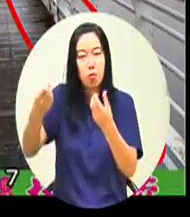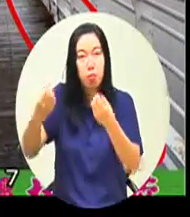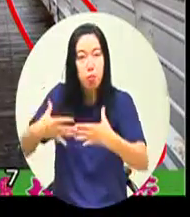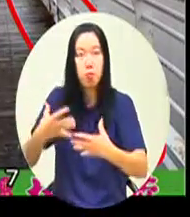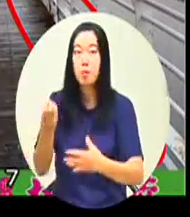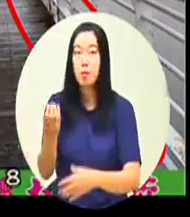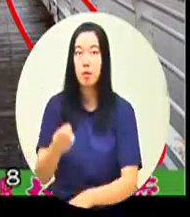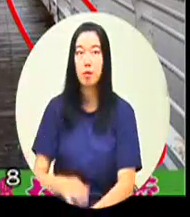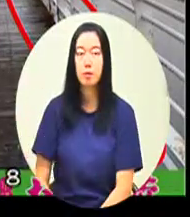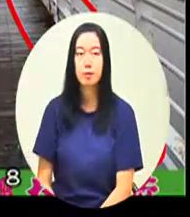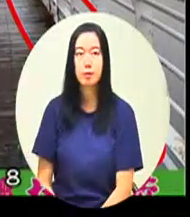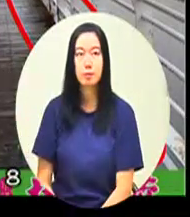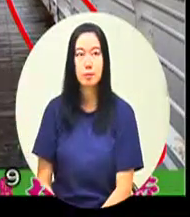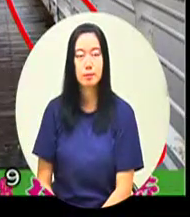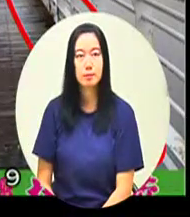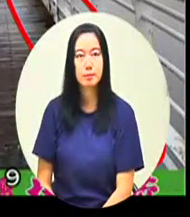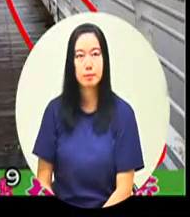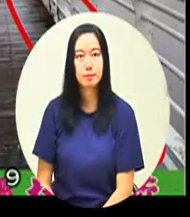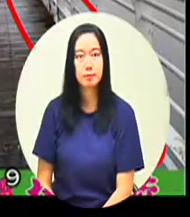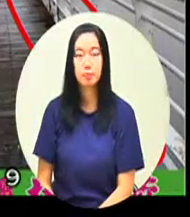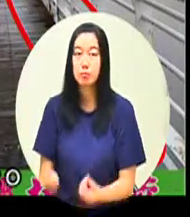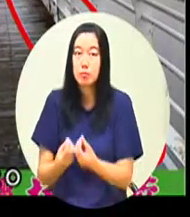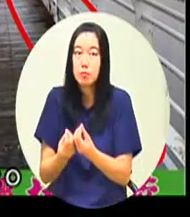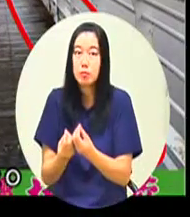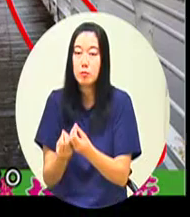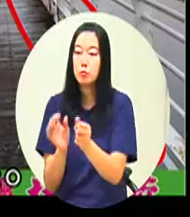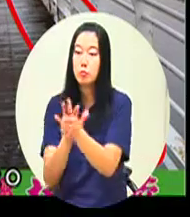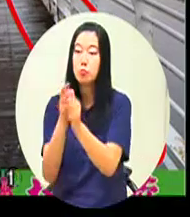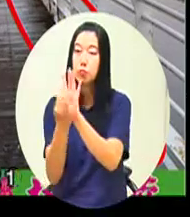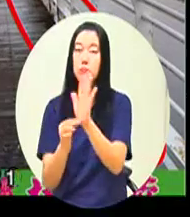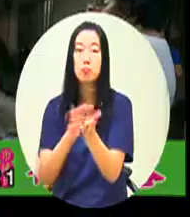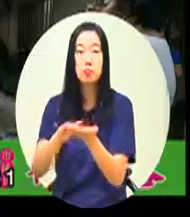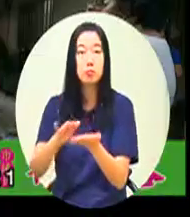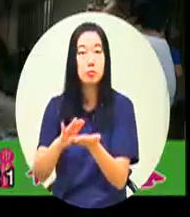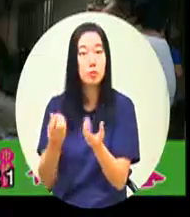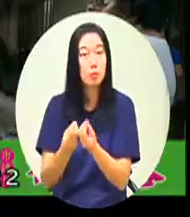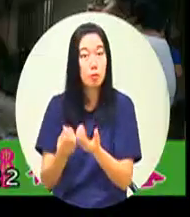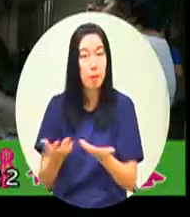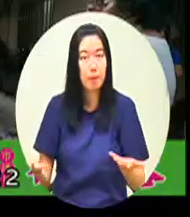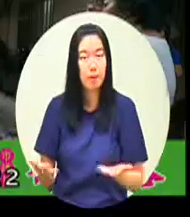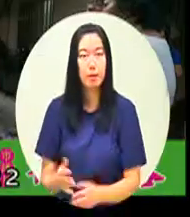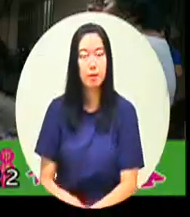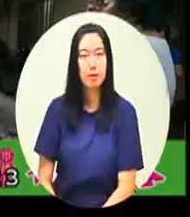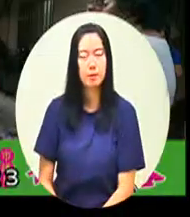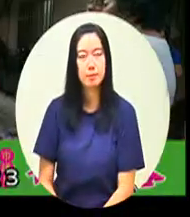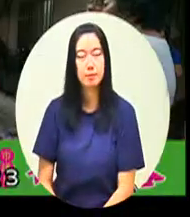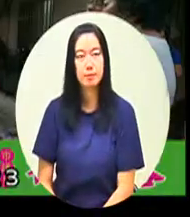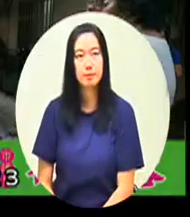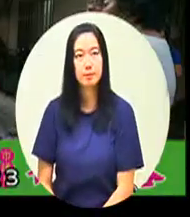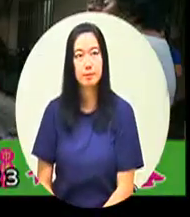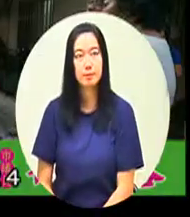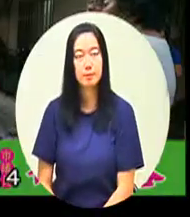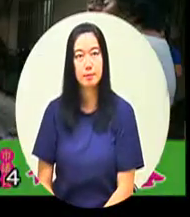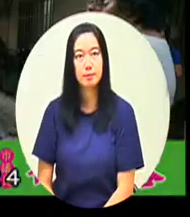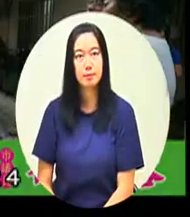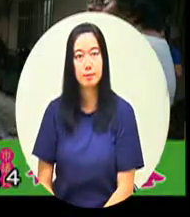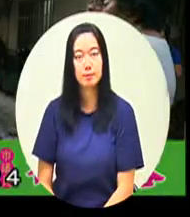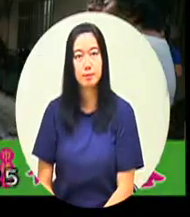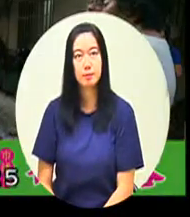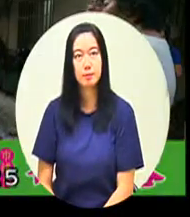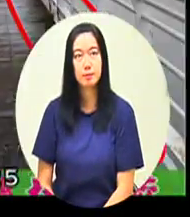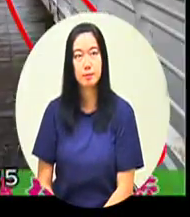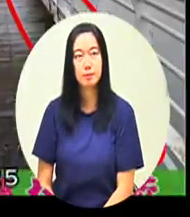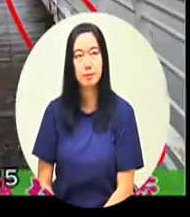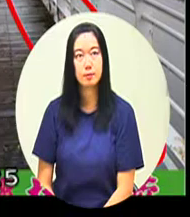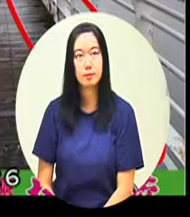下你帮我回答一下哈，看要怎么来解决，是不是啊？这个就让你们等一下来回答啊。好，那我接